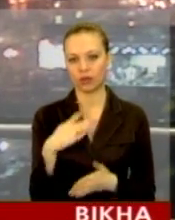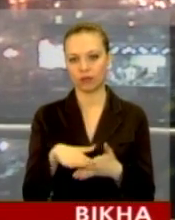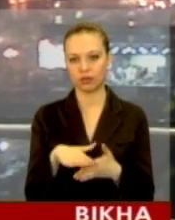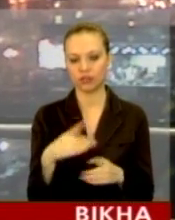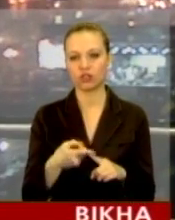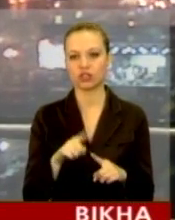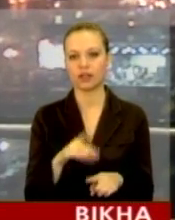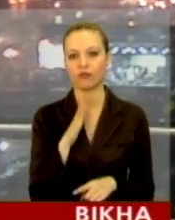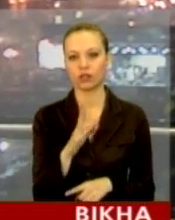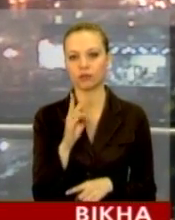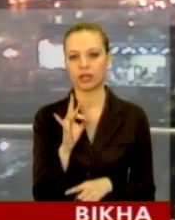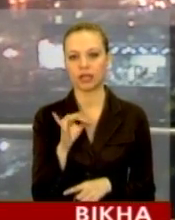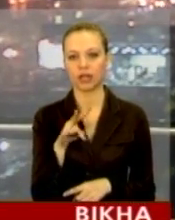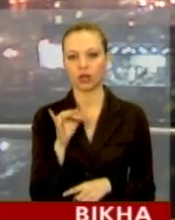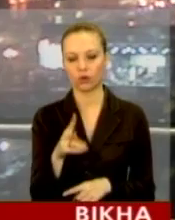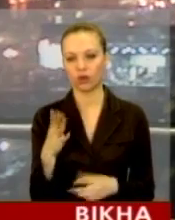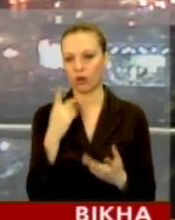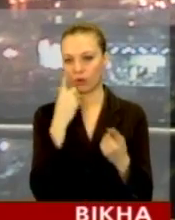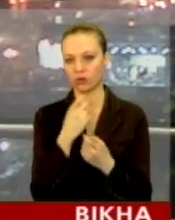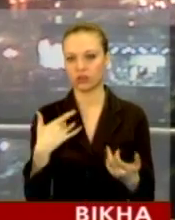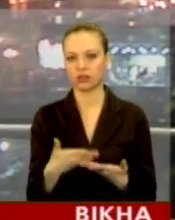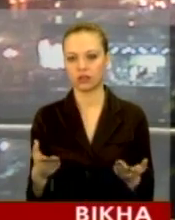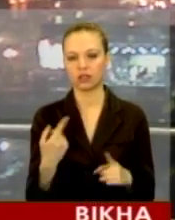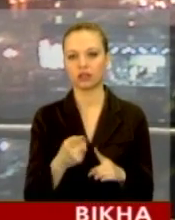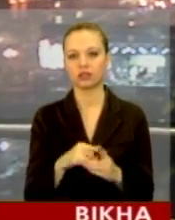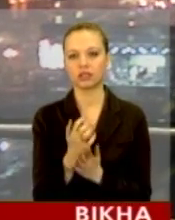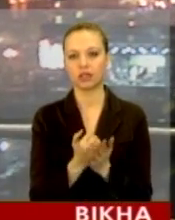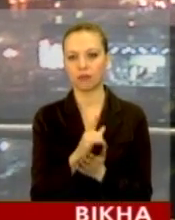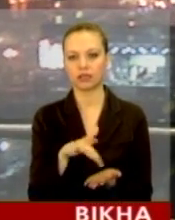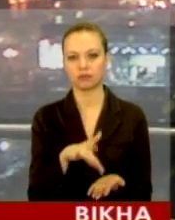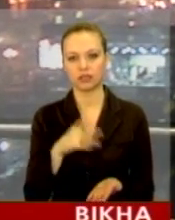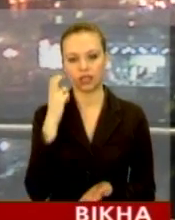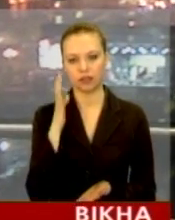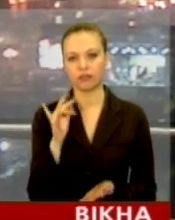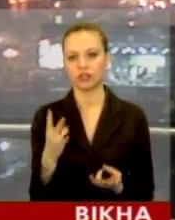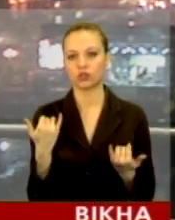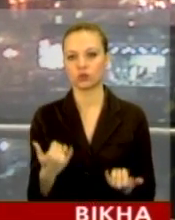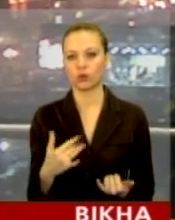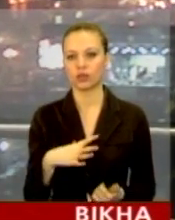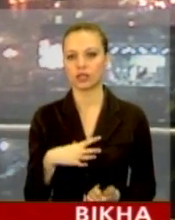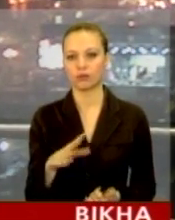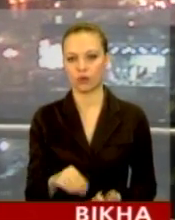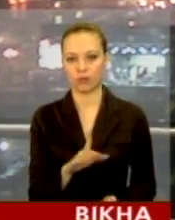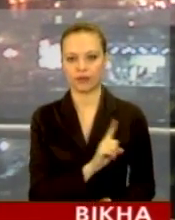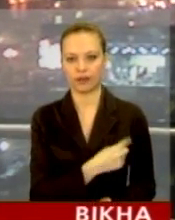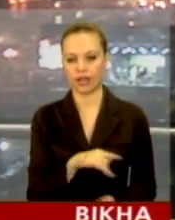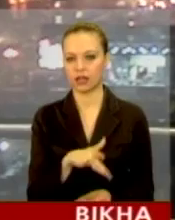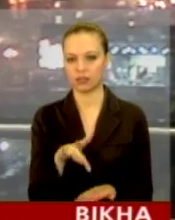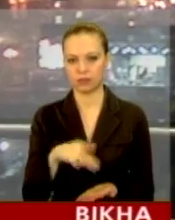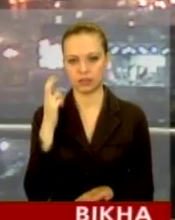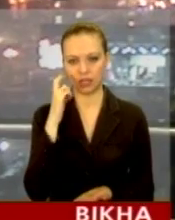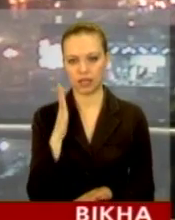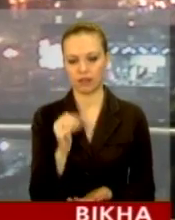Це Володимир Кирилюк, як оголосили зі сцени, це прапорщик запасу з міста Києва. Він сьогодні помер в лікарні міста